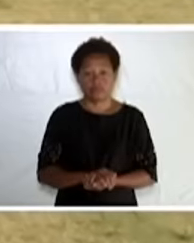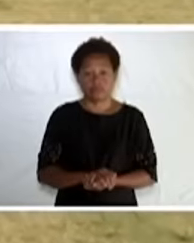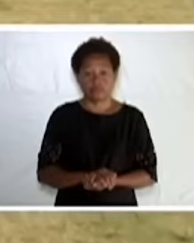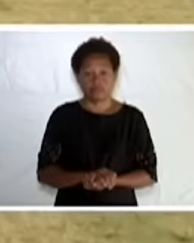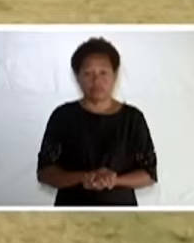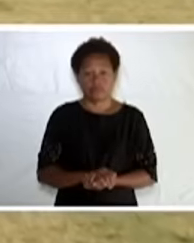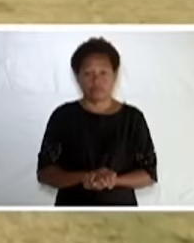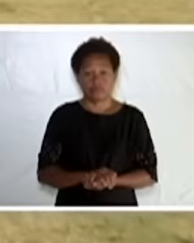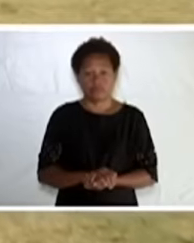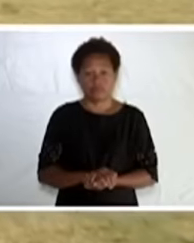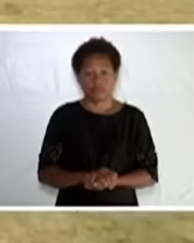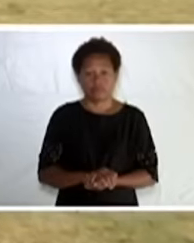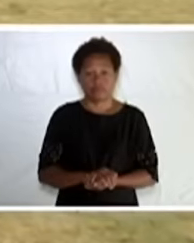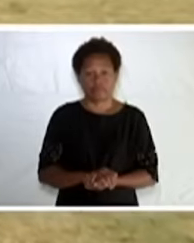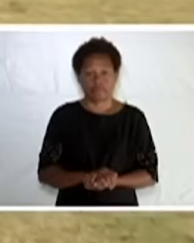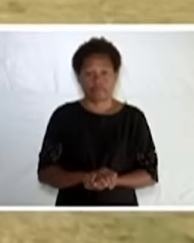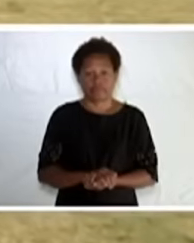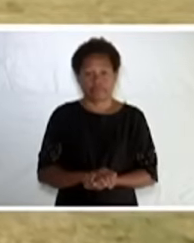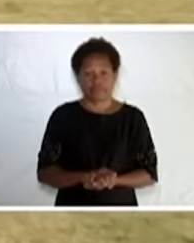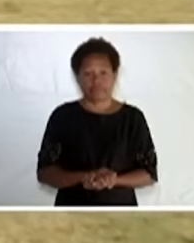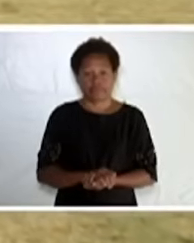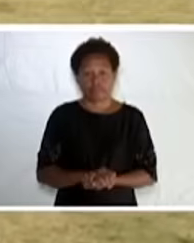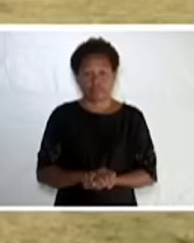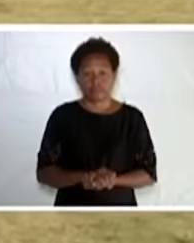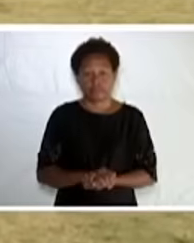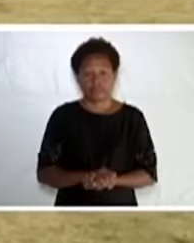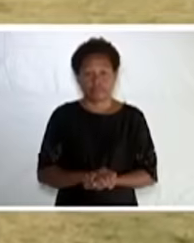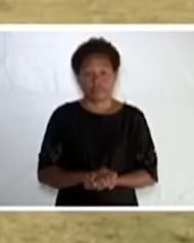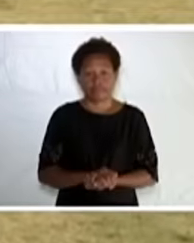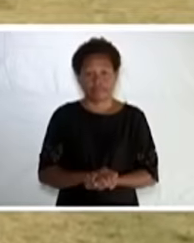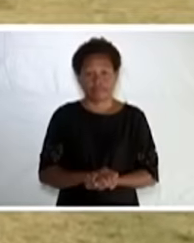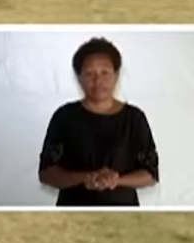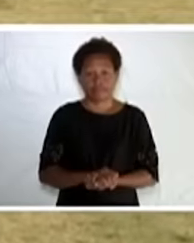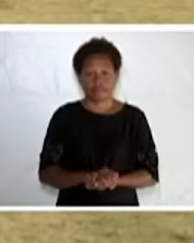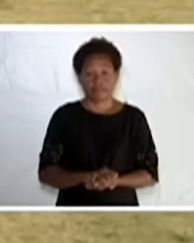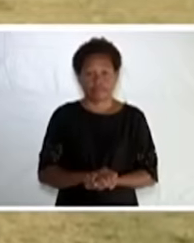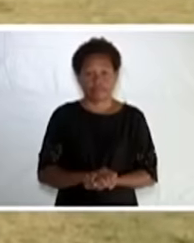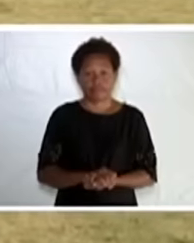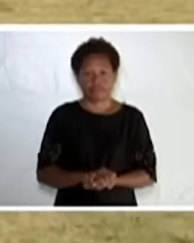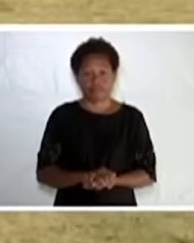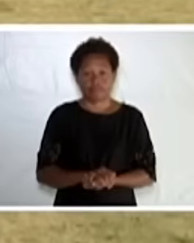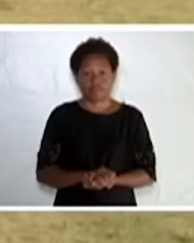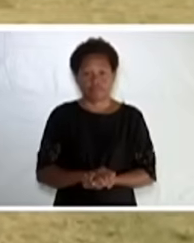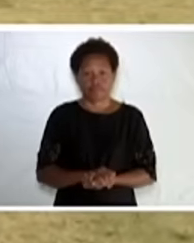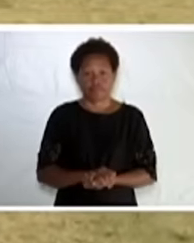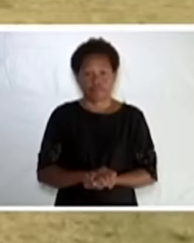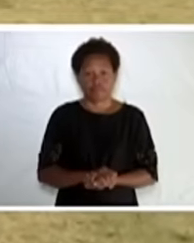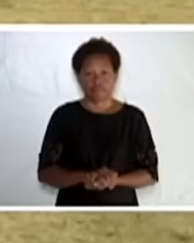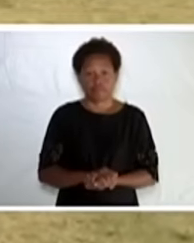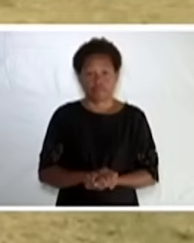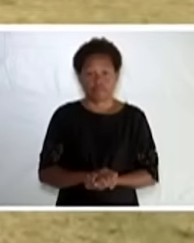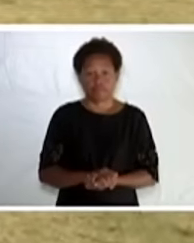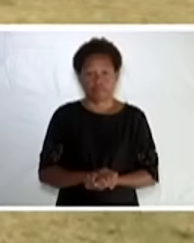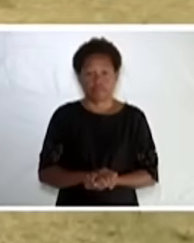में जोड़ता है, हम में एकता लाता है और आपसी मेल मिलाप है, इसको बढ़ावा देता है। हम यहाँ पर एक मिसाल की तरह रह रहे हैं, जैसा कि